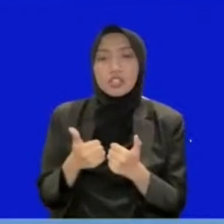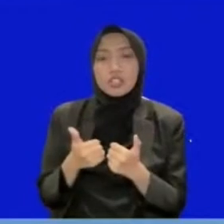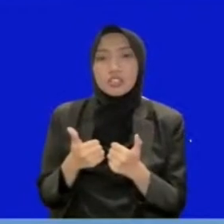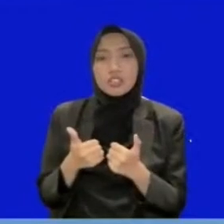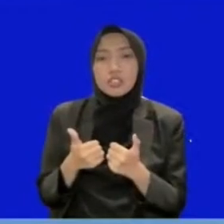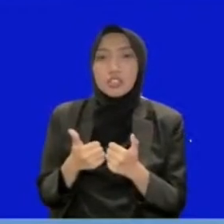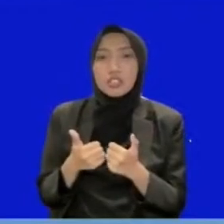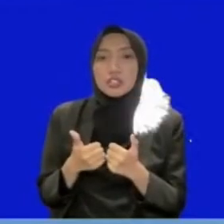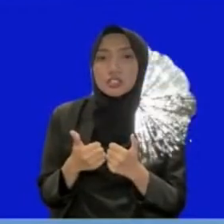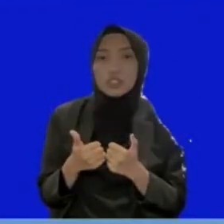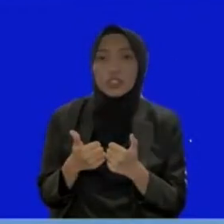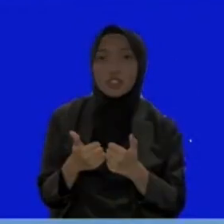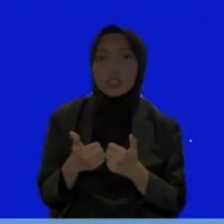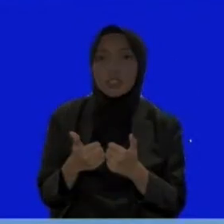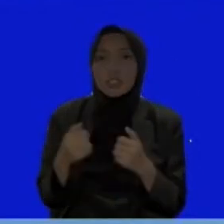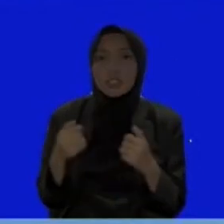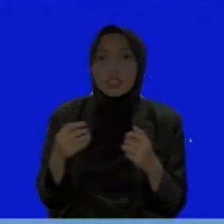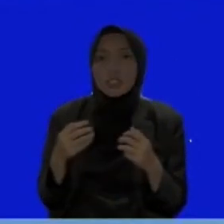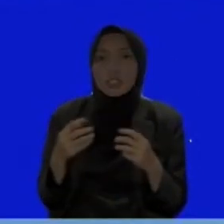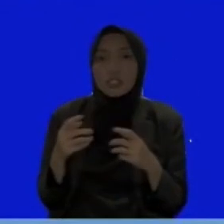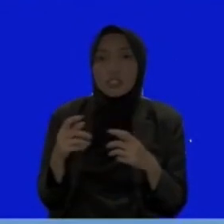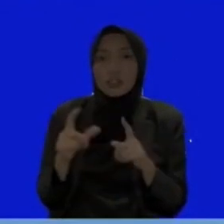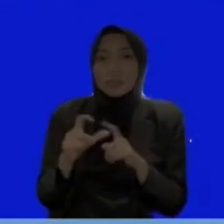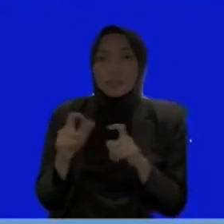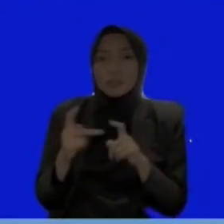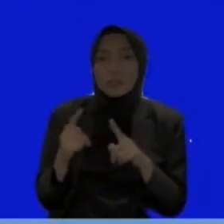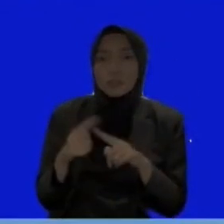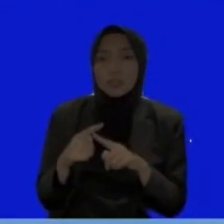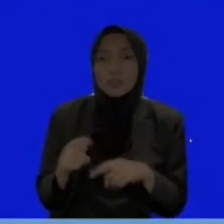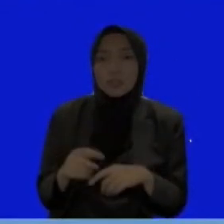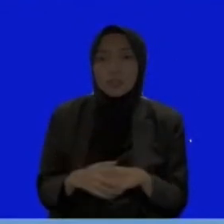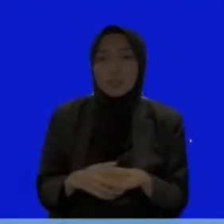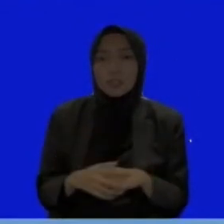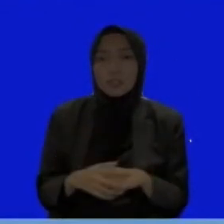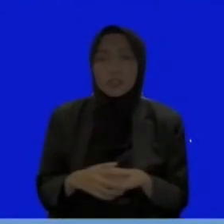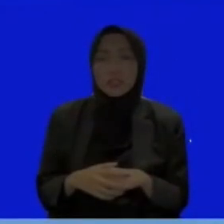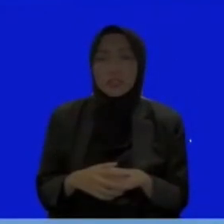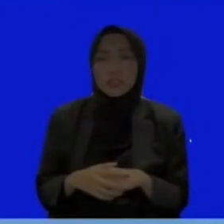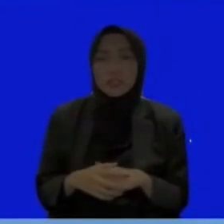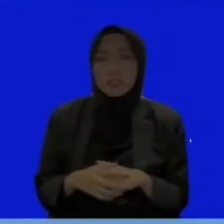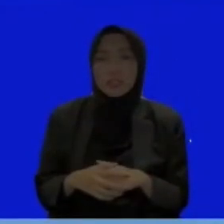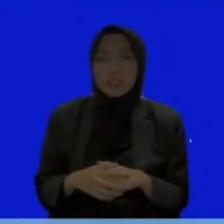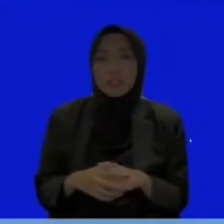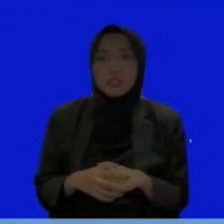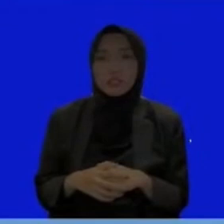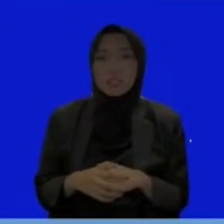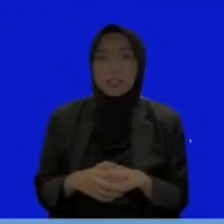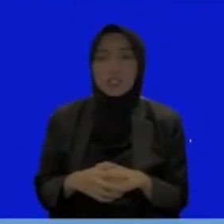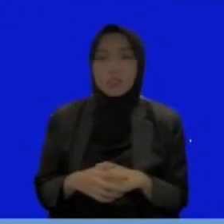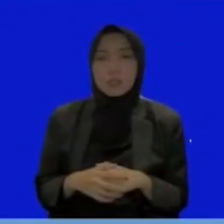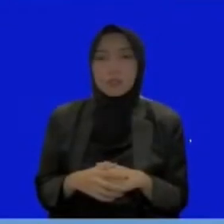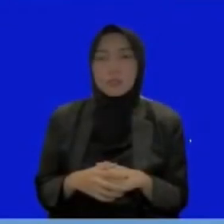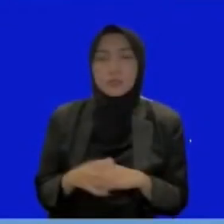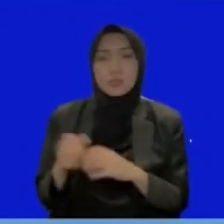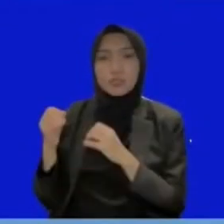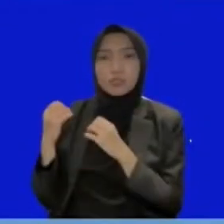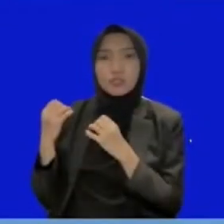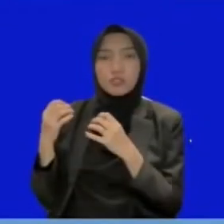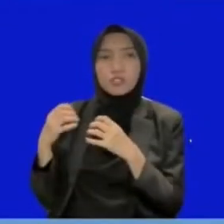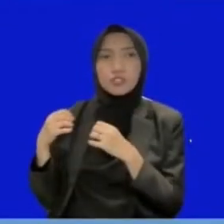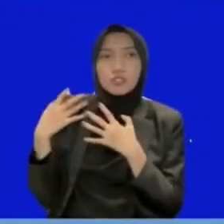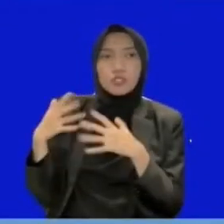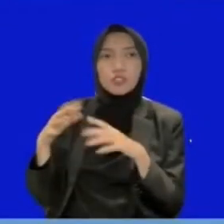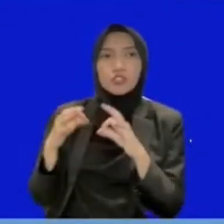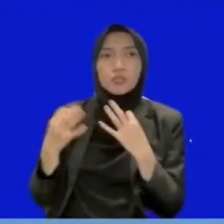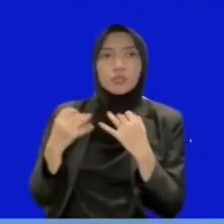gitu. Jadi ini beberapa event Sangiran juga pernah menghadiri. Kalau di atas itu adalah event internasional